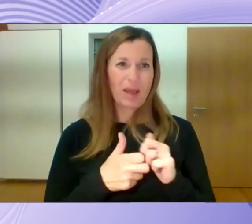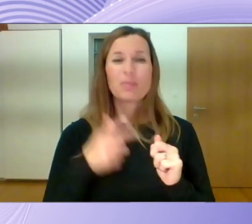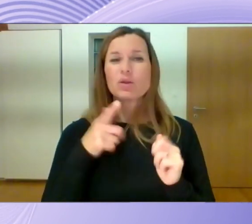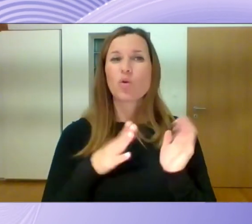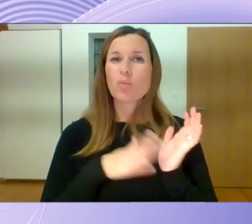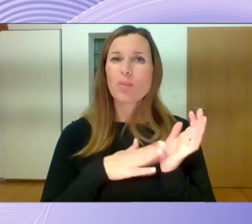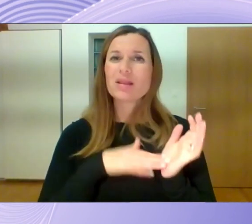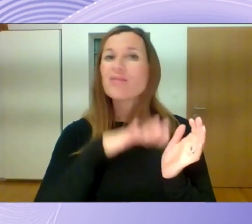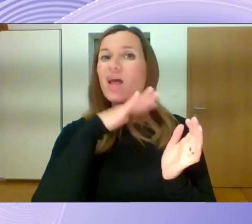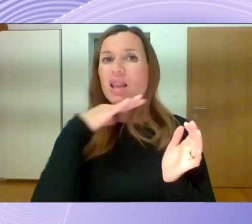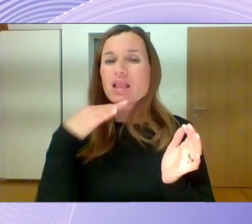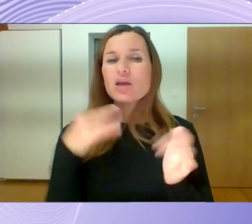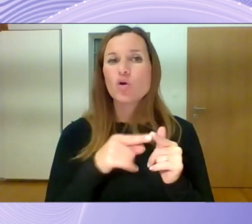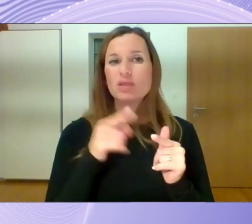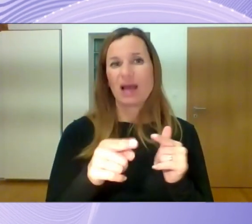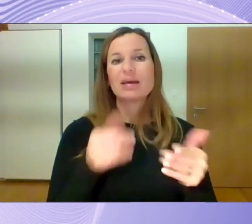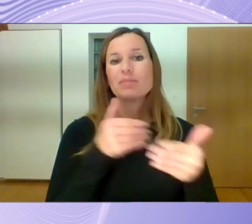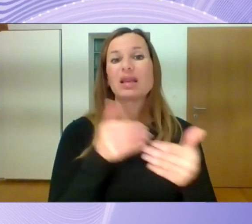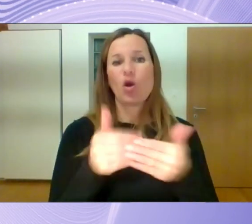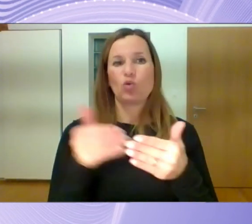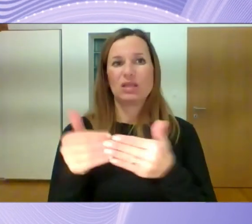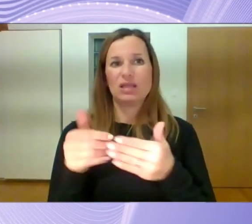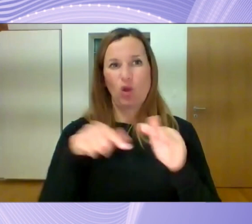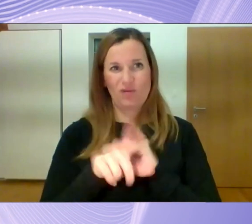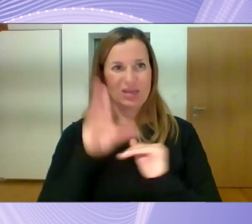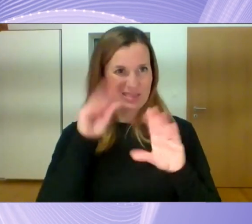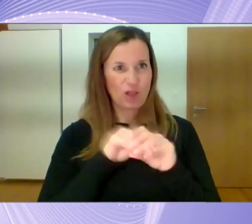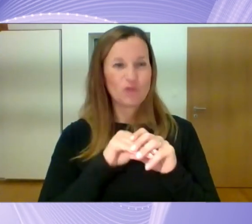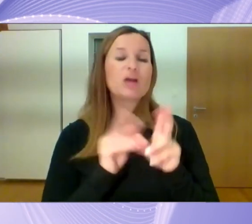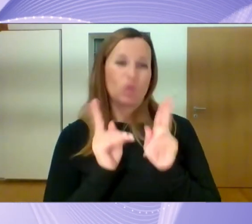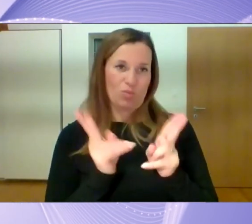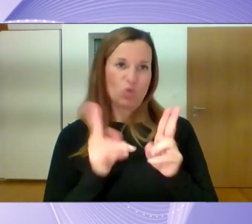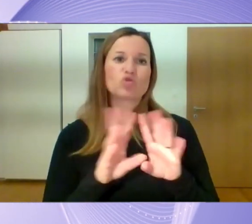tovrstnih prilagoditev v stanovanju se da narediti, ki v bistvu